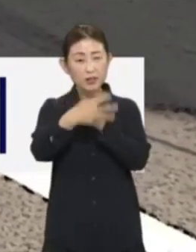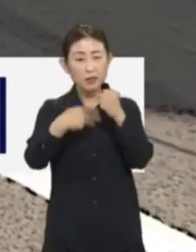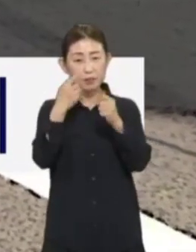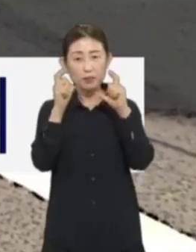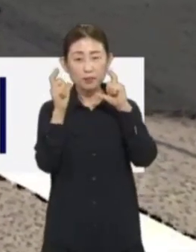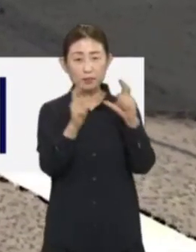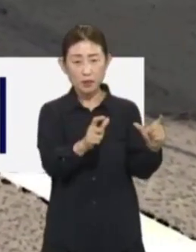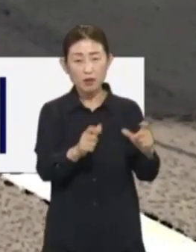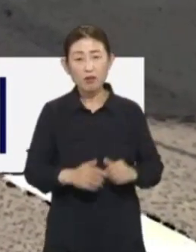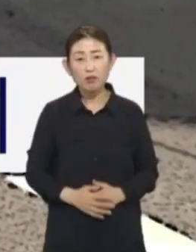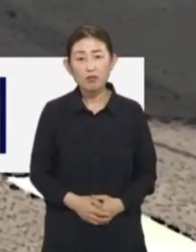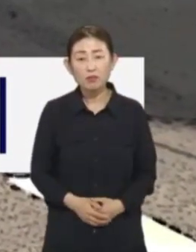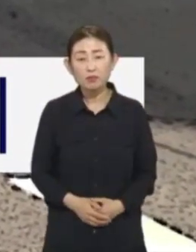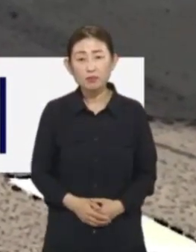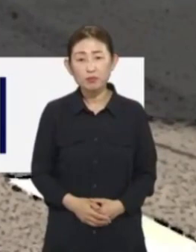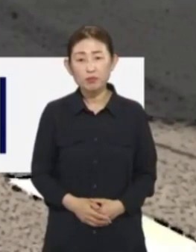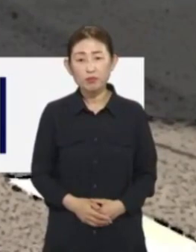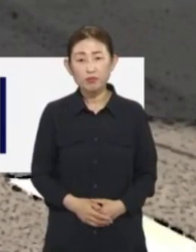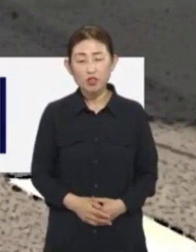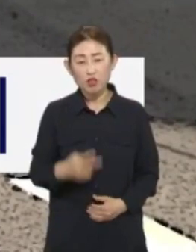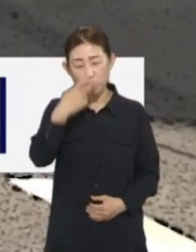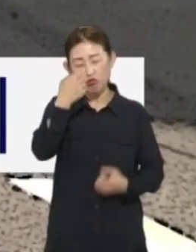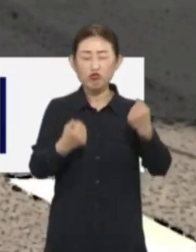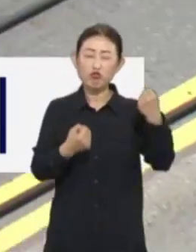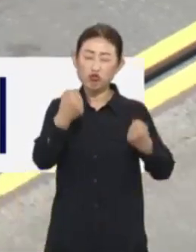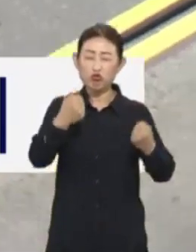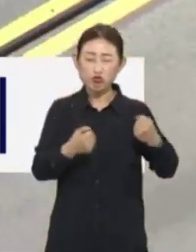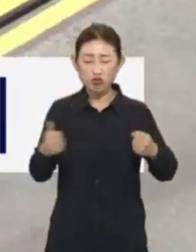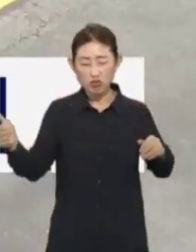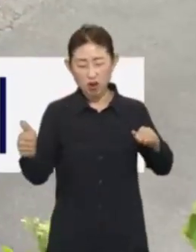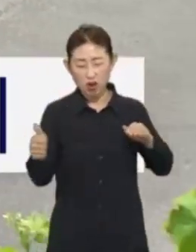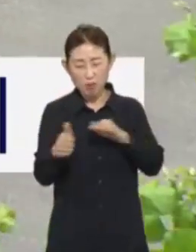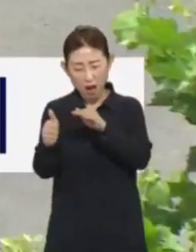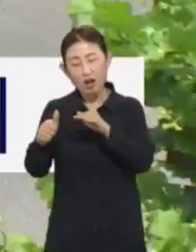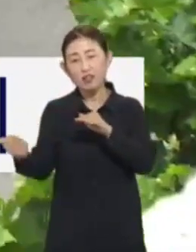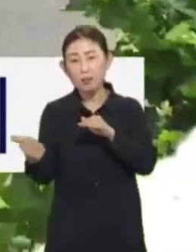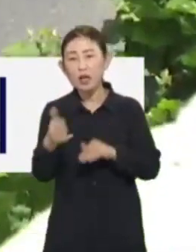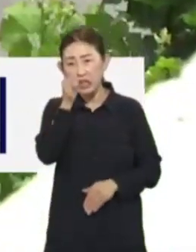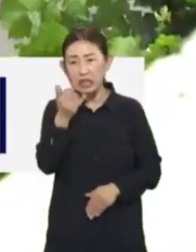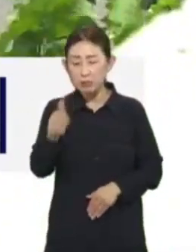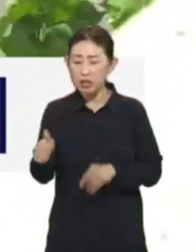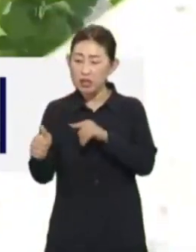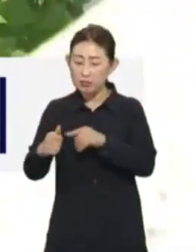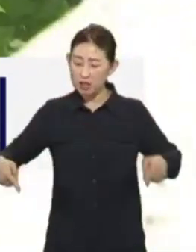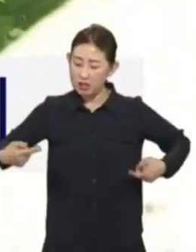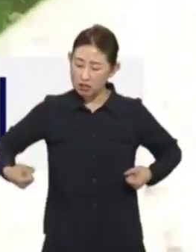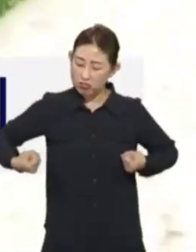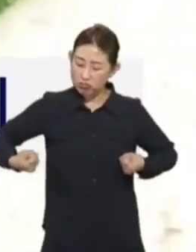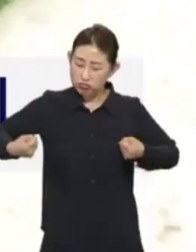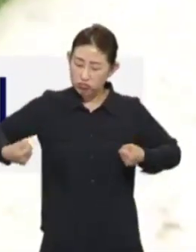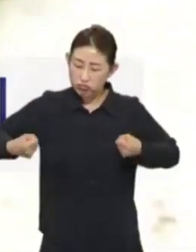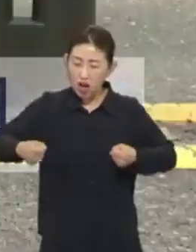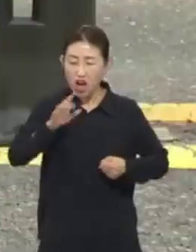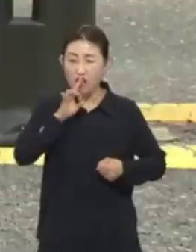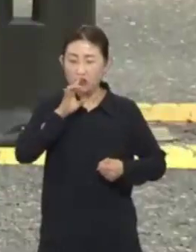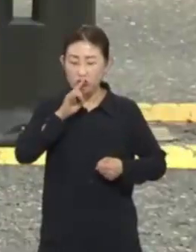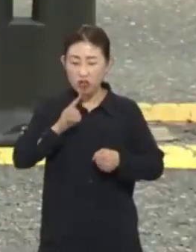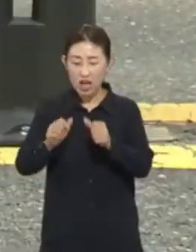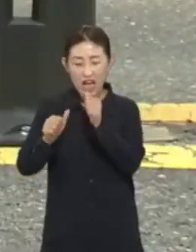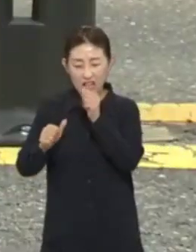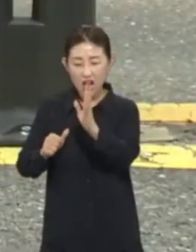3년을 선고했습니다. 재판부는 음주운전으로 사망사고가 발생했지만 피해자가 리어카를 끌고 중앙분리대가